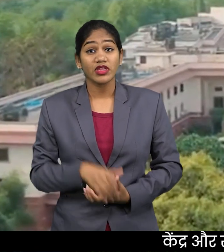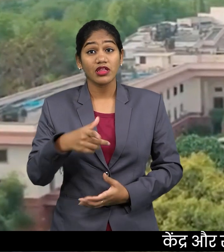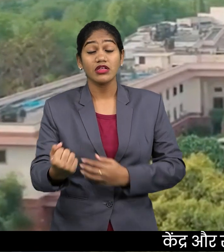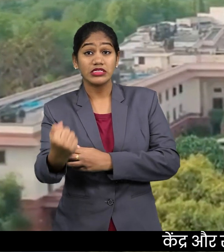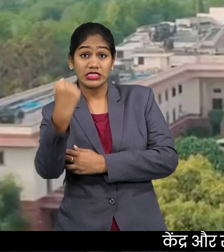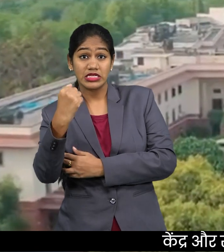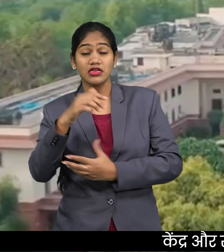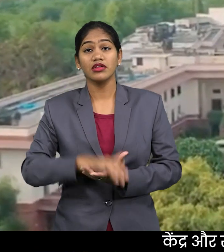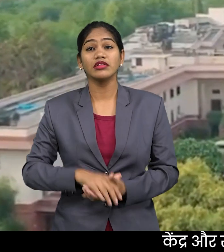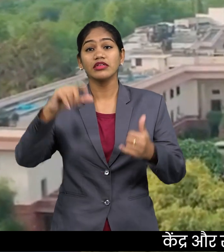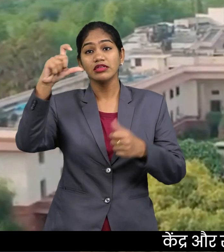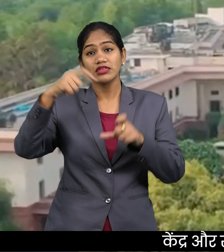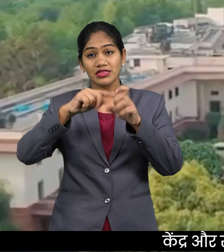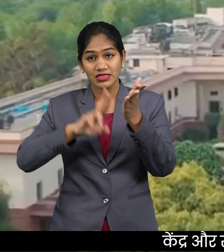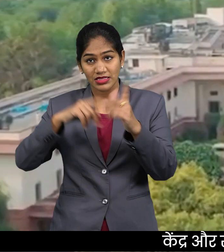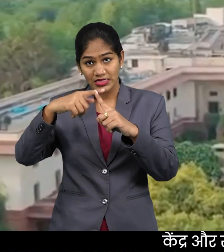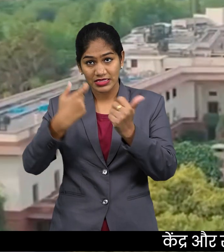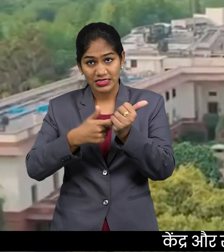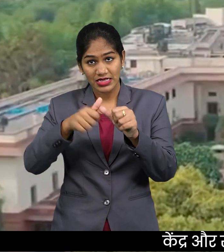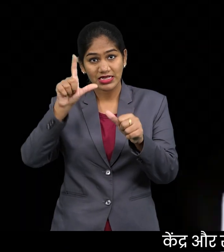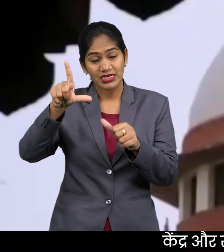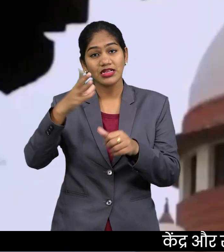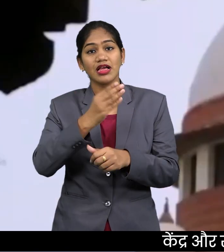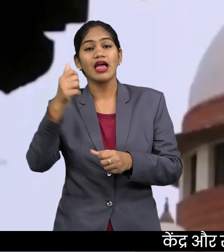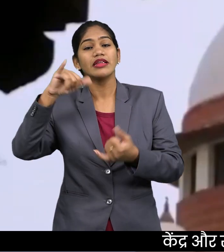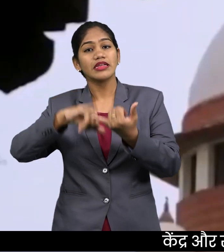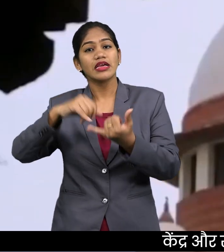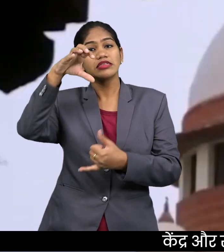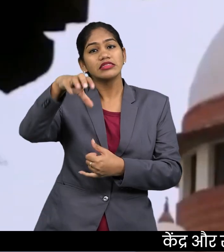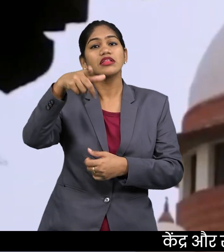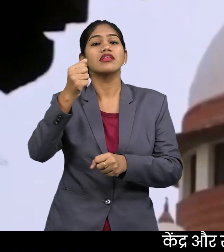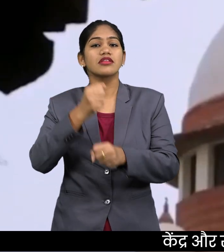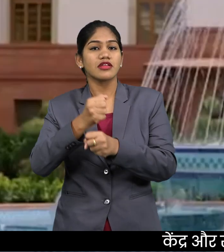केंद्र और राज्य सरकार को मजबूत करना,